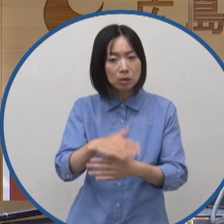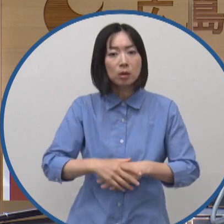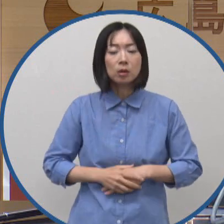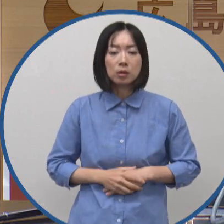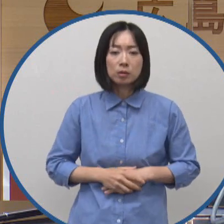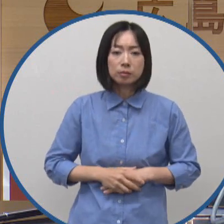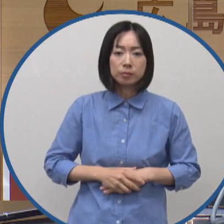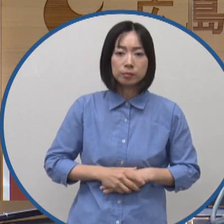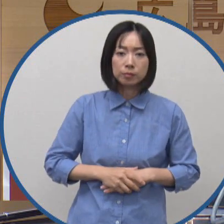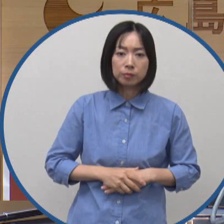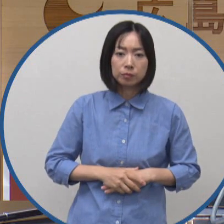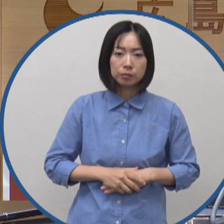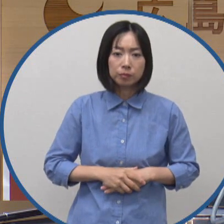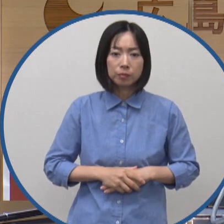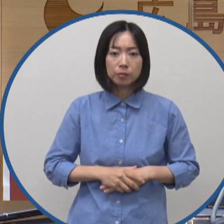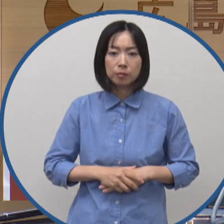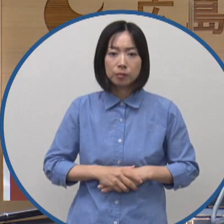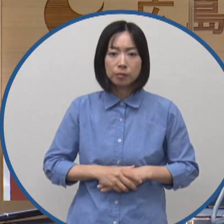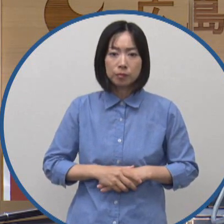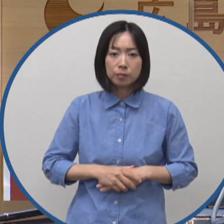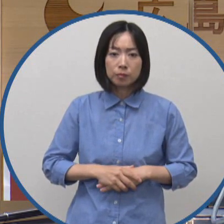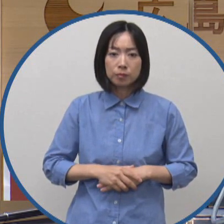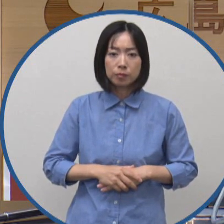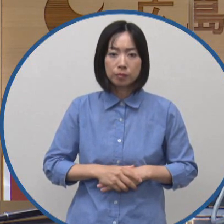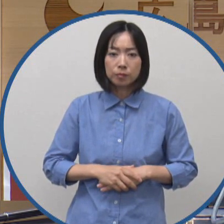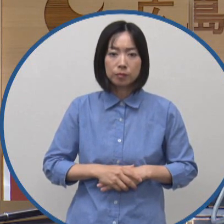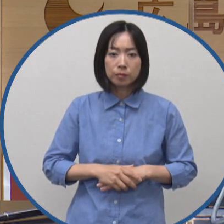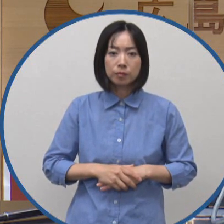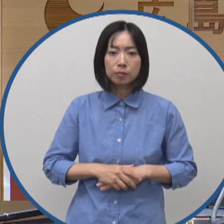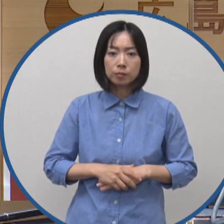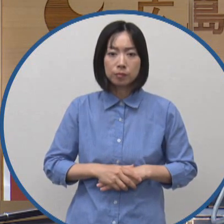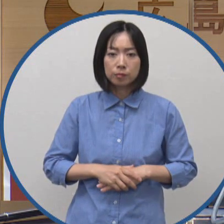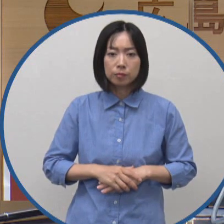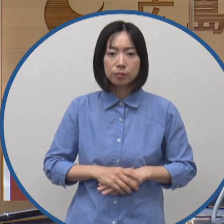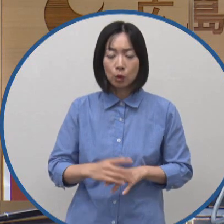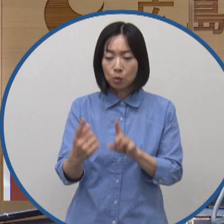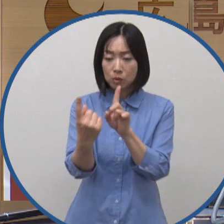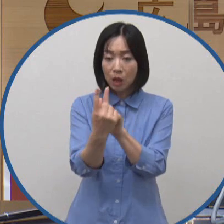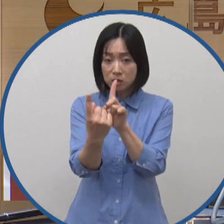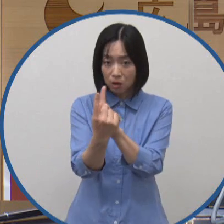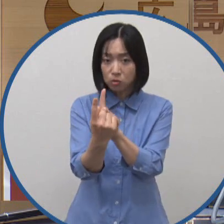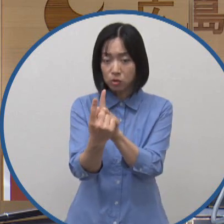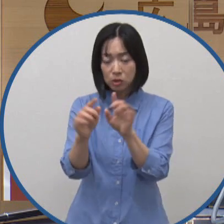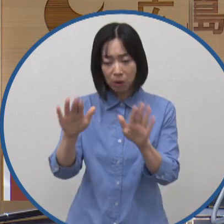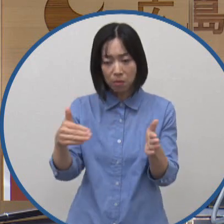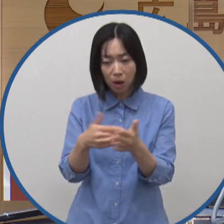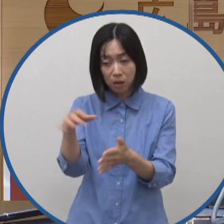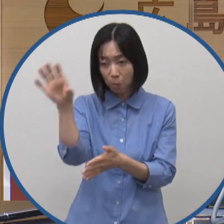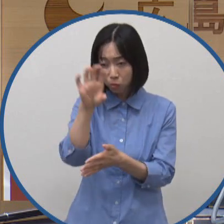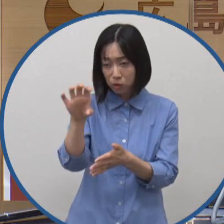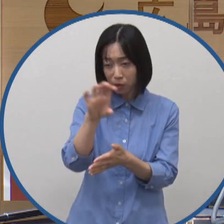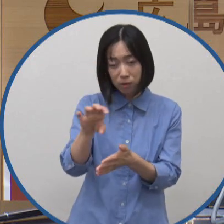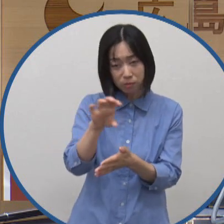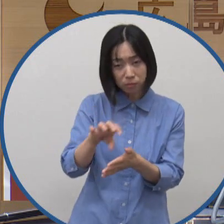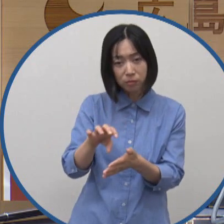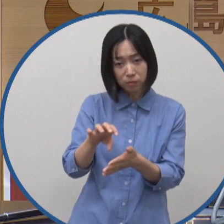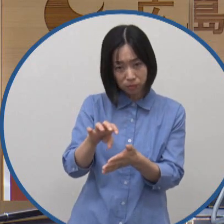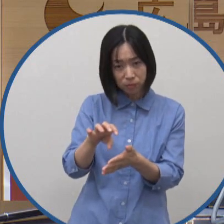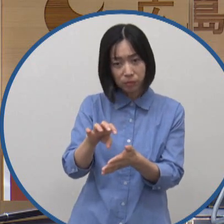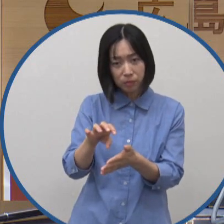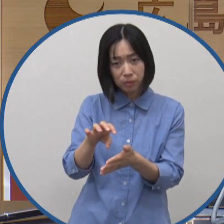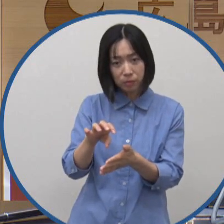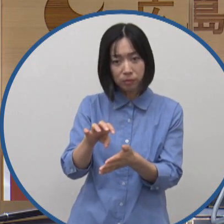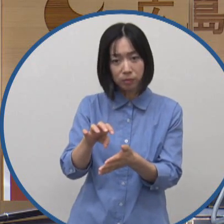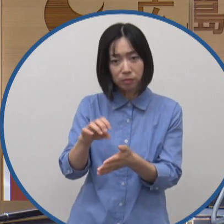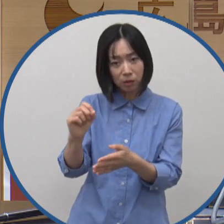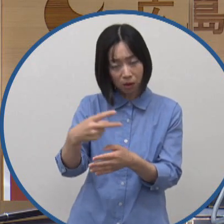やはり、ある程度、この対策が繰り返されているということであるとか、あるい